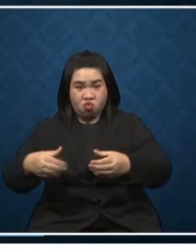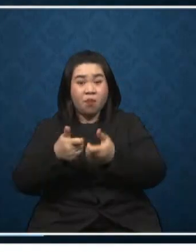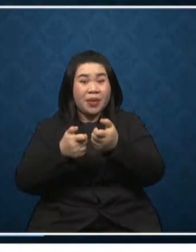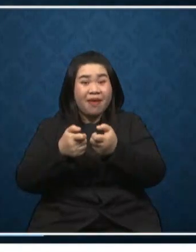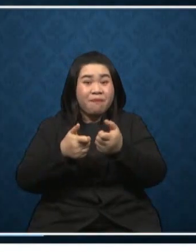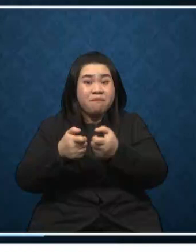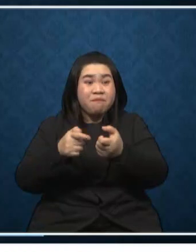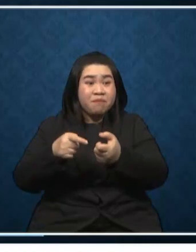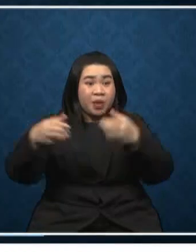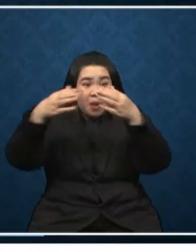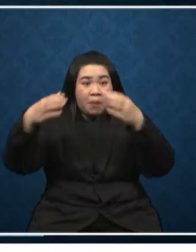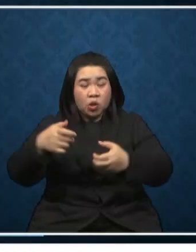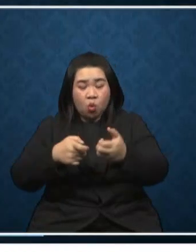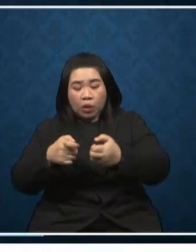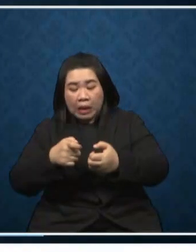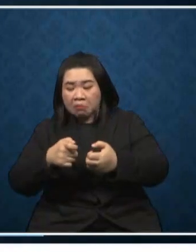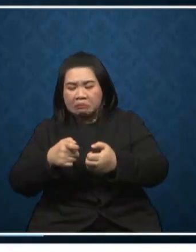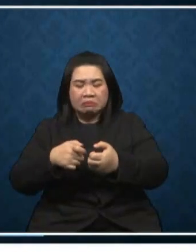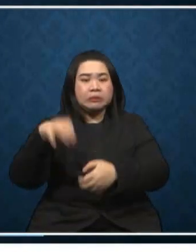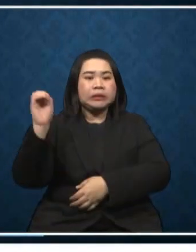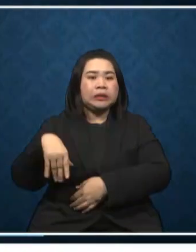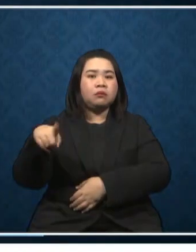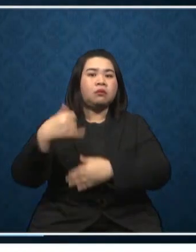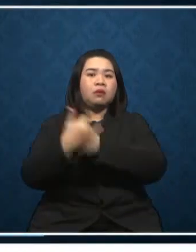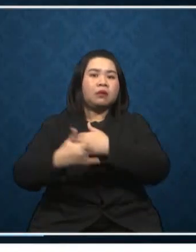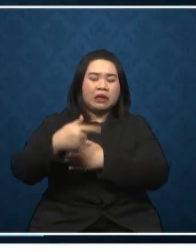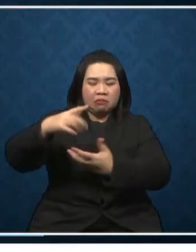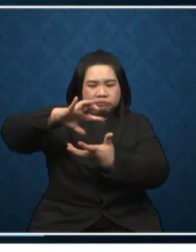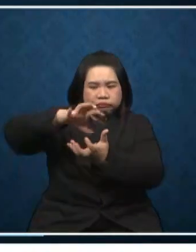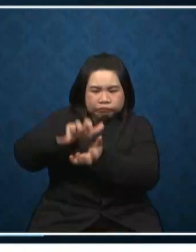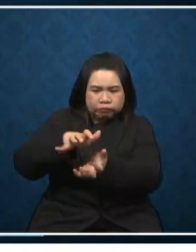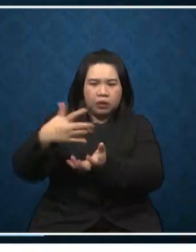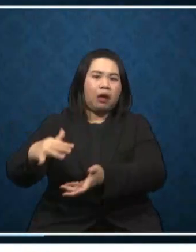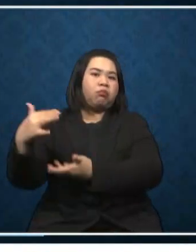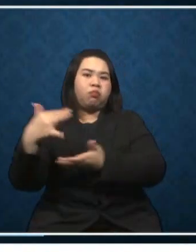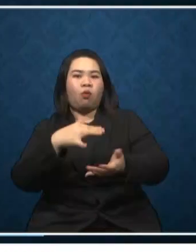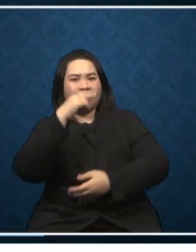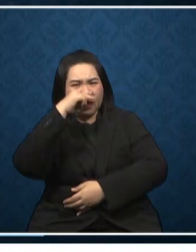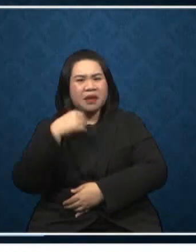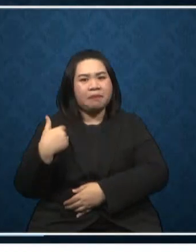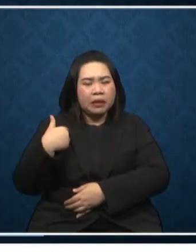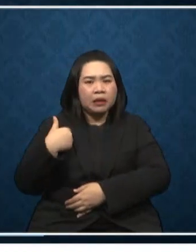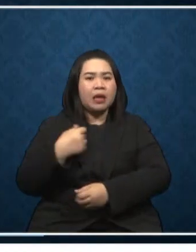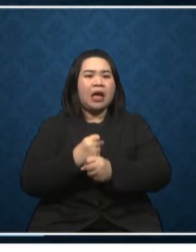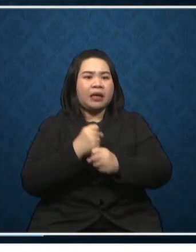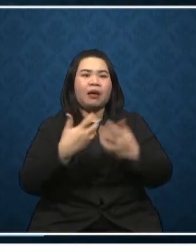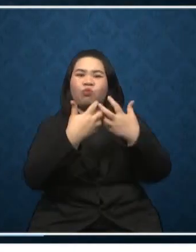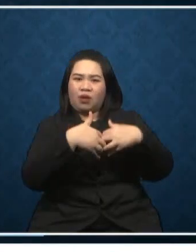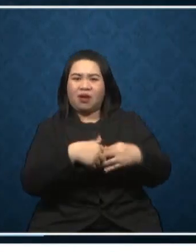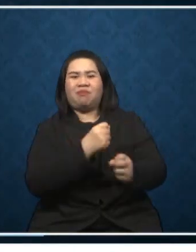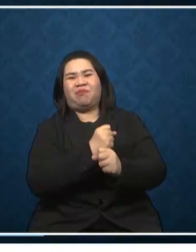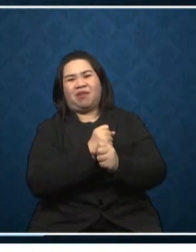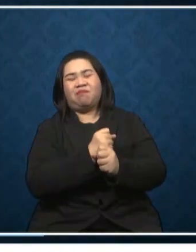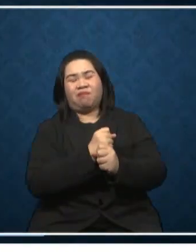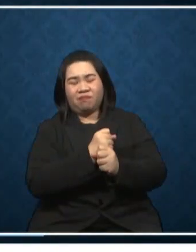เป็วัดถูดิของโงาสารกรมบ้แล